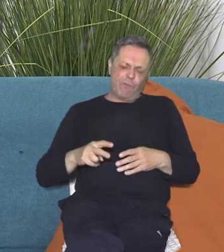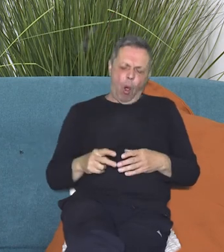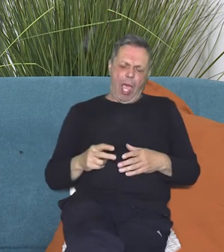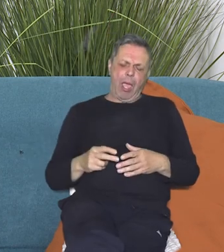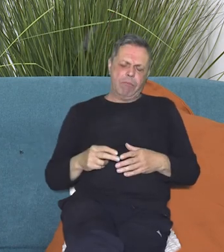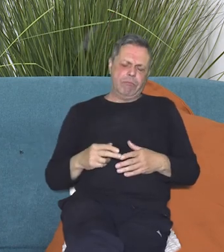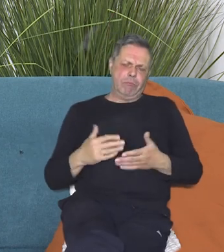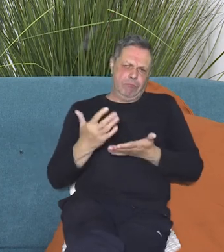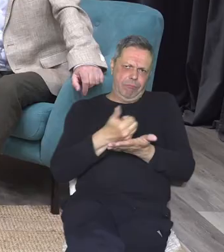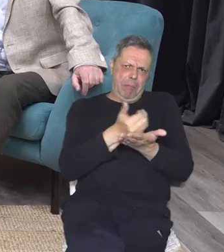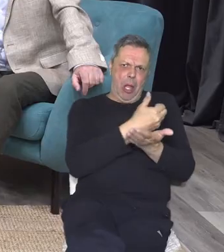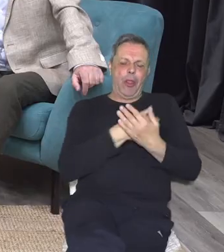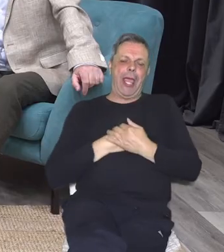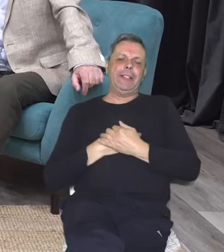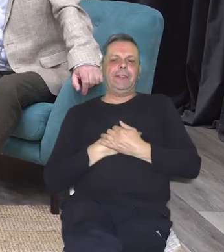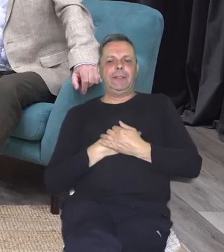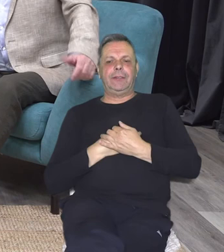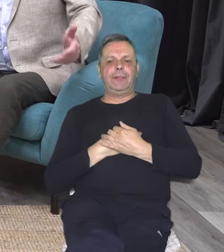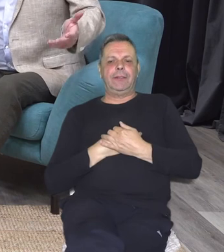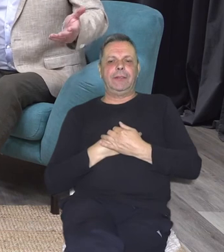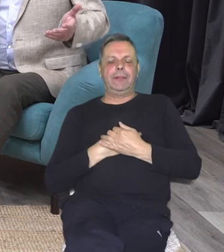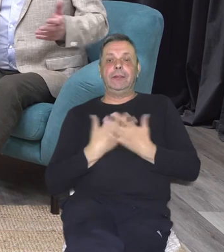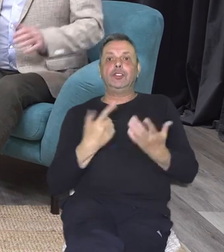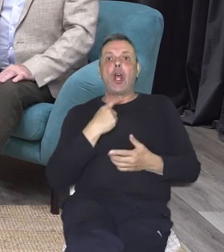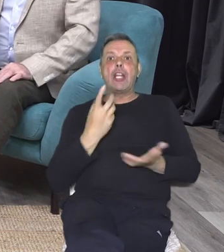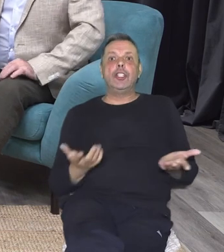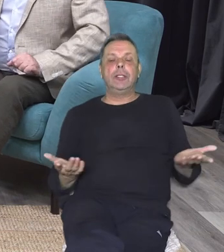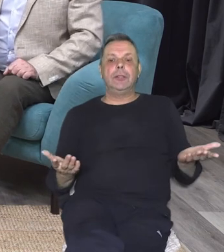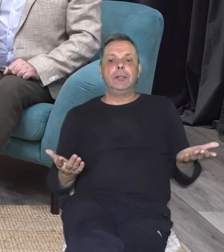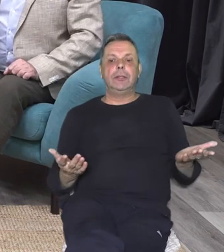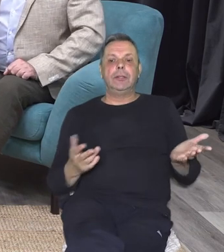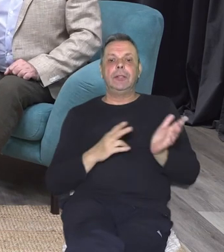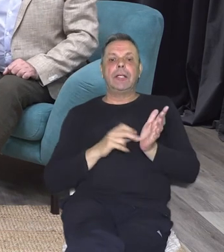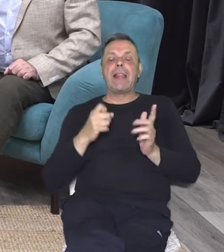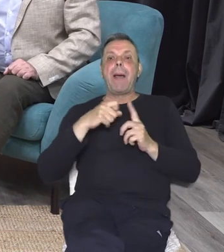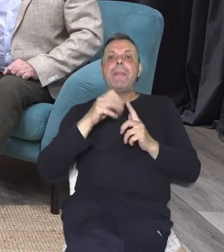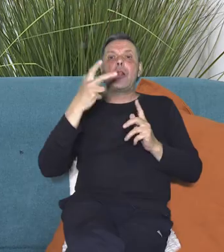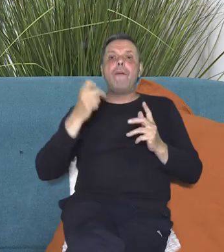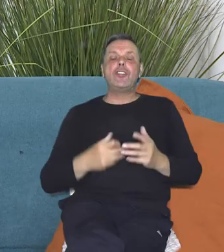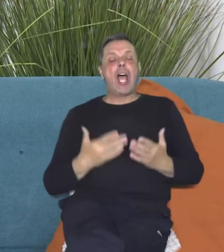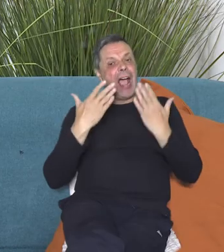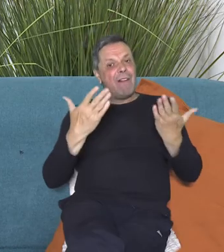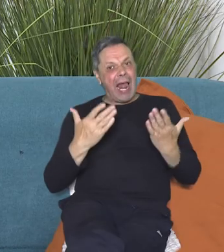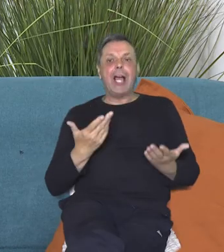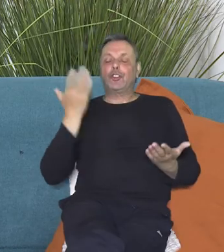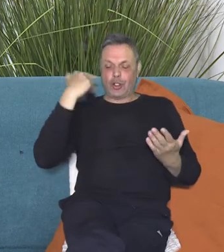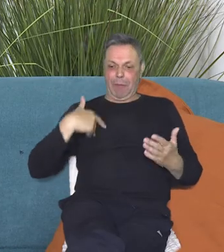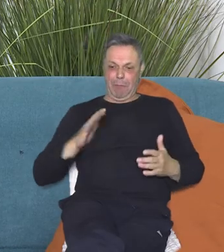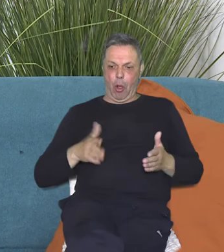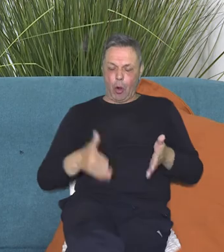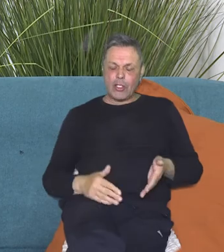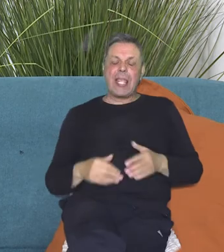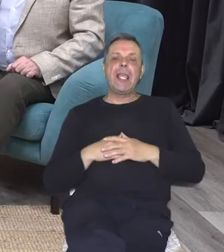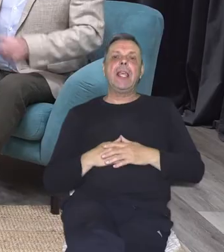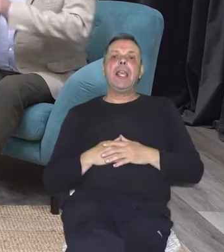svoje neovisne prihode. Odlično. Što reći? Nada Mirković, najljepša hvala što ste